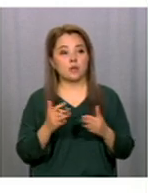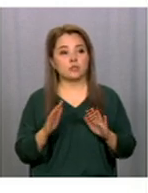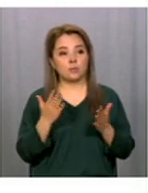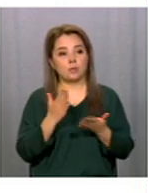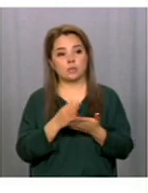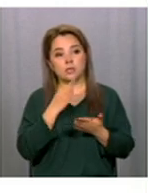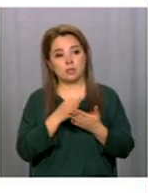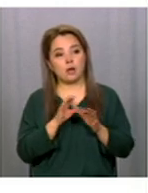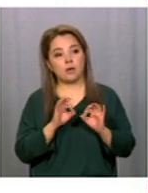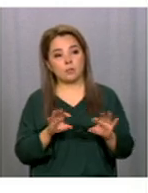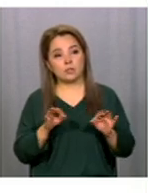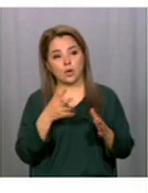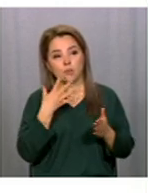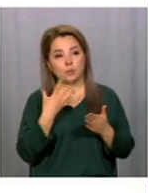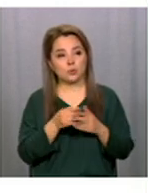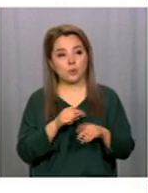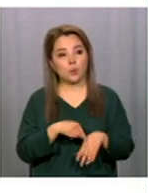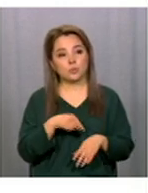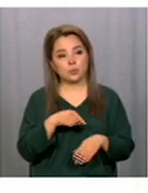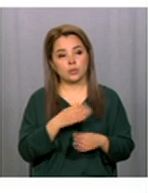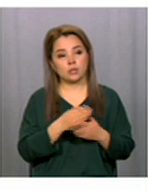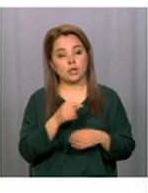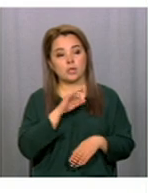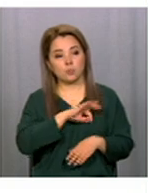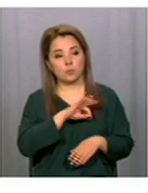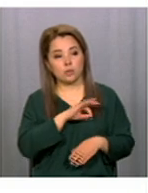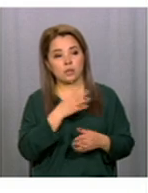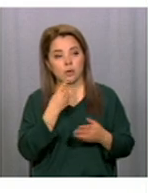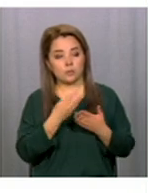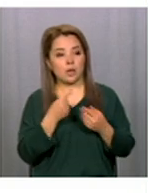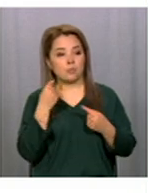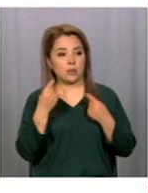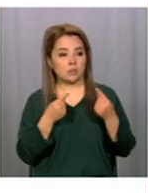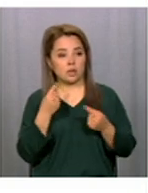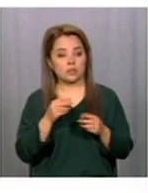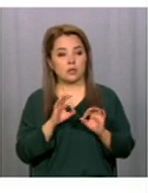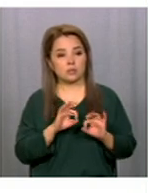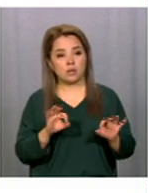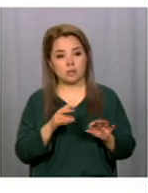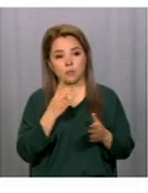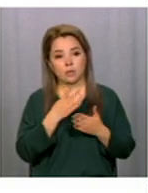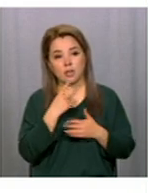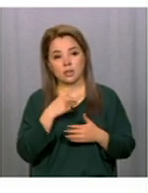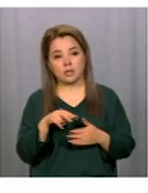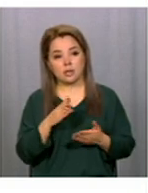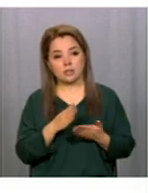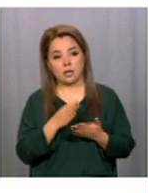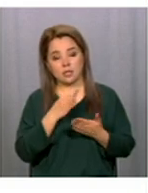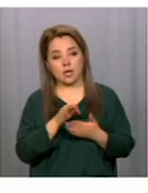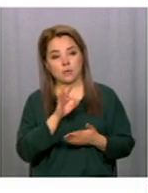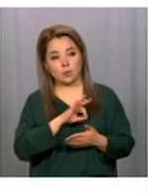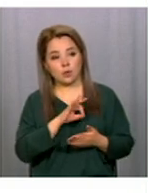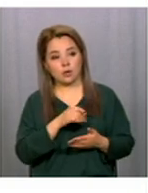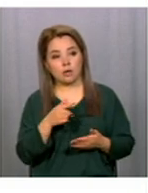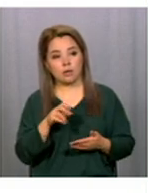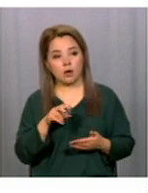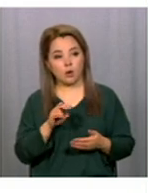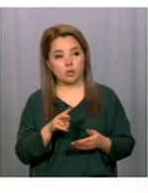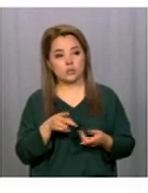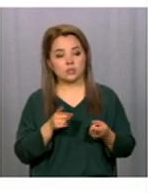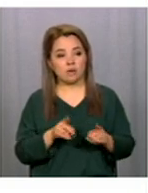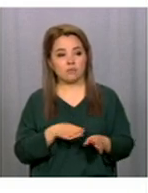и описывая собственные ощущения с использованием эмоционально окрашенной лексики. Использовали глаголы совершенного